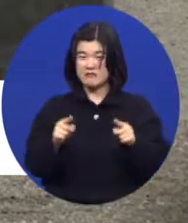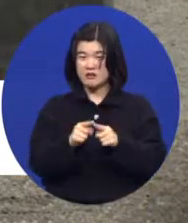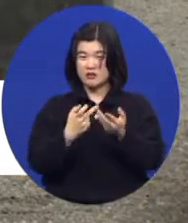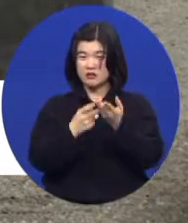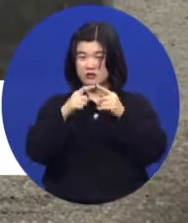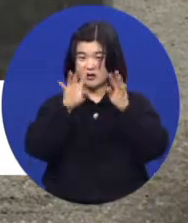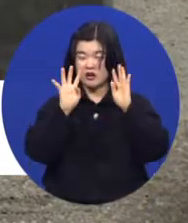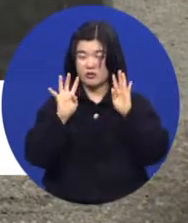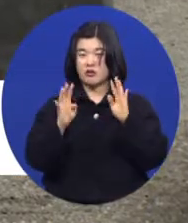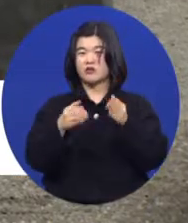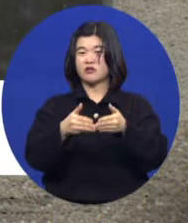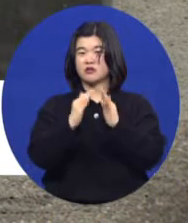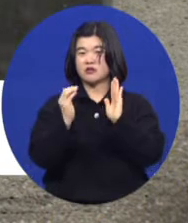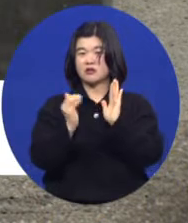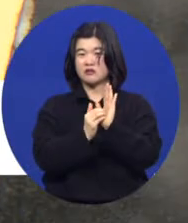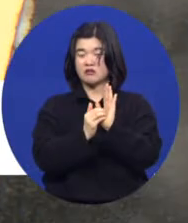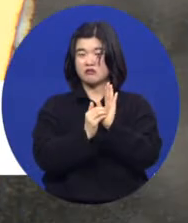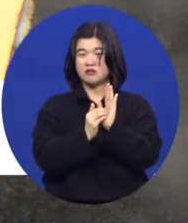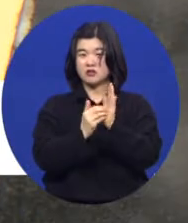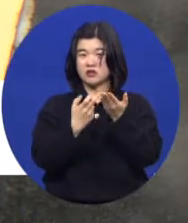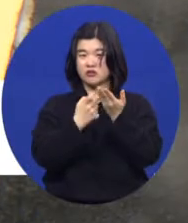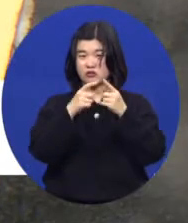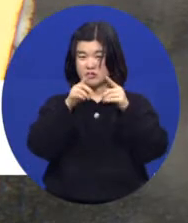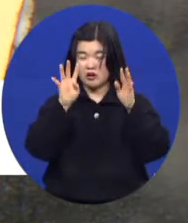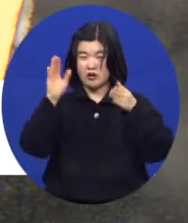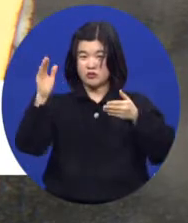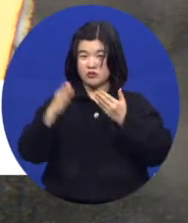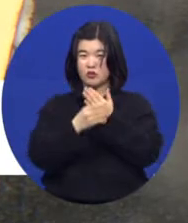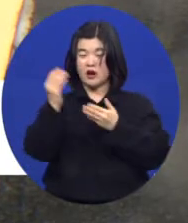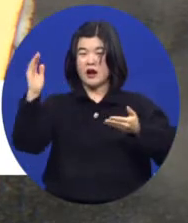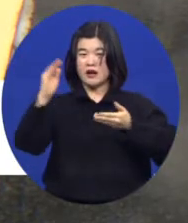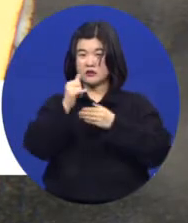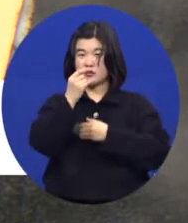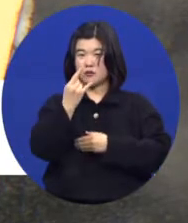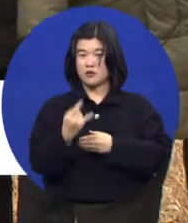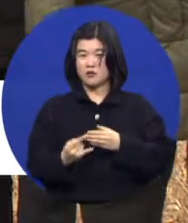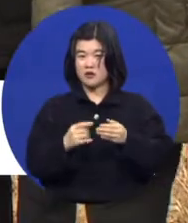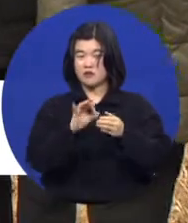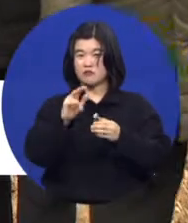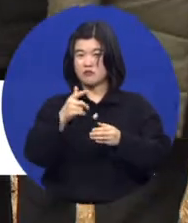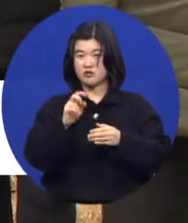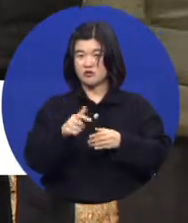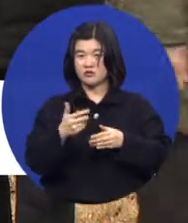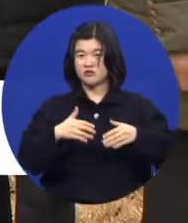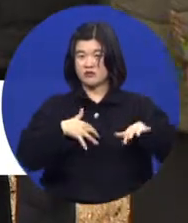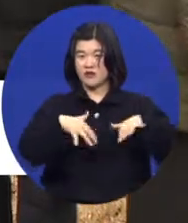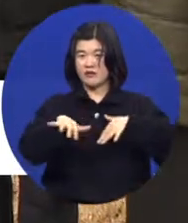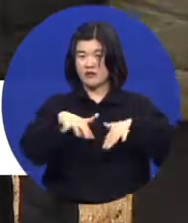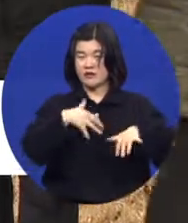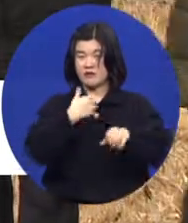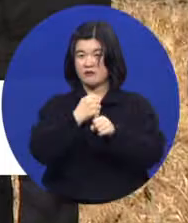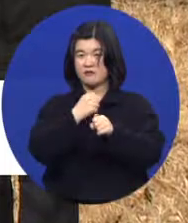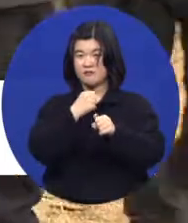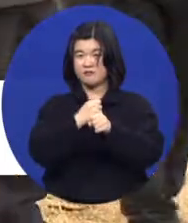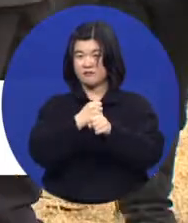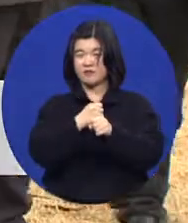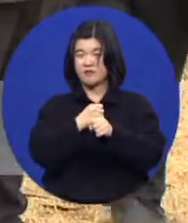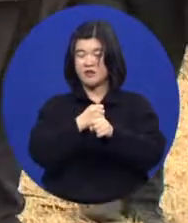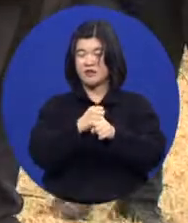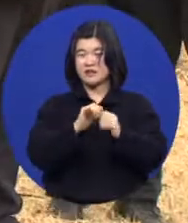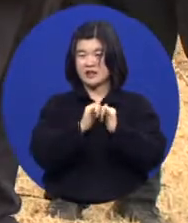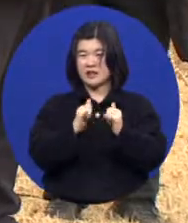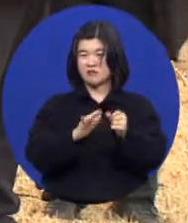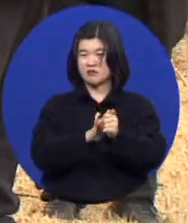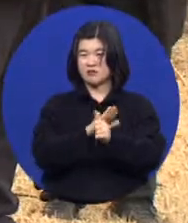제주대학교에 설치됐습니다. 제주대학교 총학생회는 제주대학교 인문대 잔디 광장에서 제주사랑